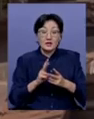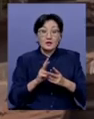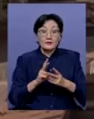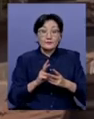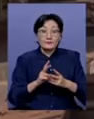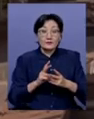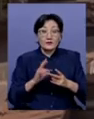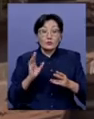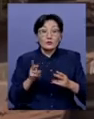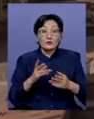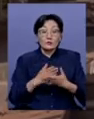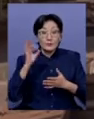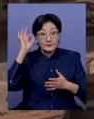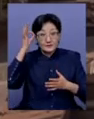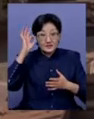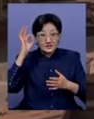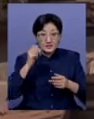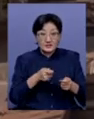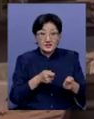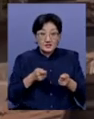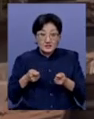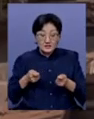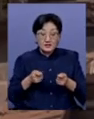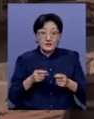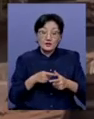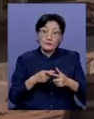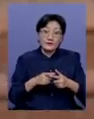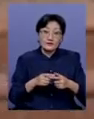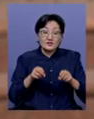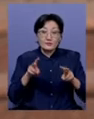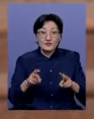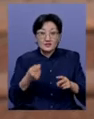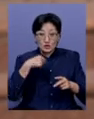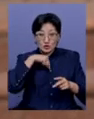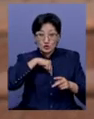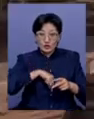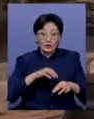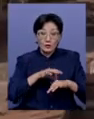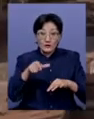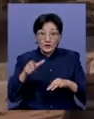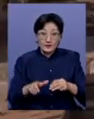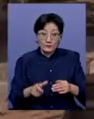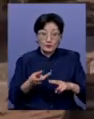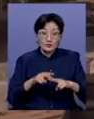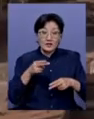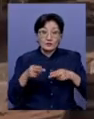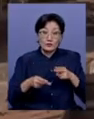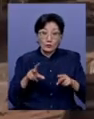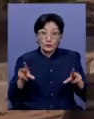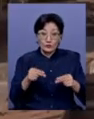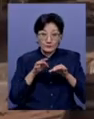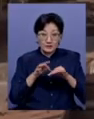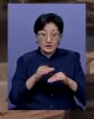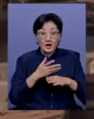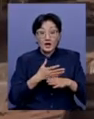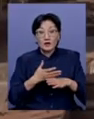психикалық ауытқулар бар адамдарда, немесе әдейлеп жұтқан науқастарда. Енді осы операция сәтті өтті,